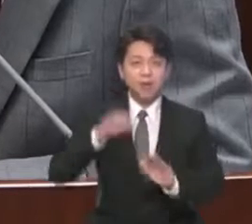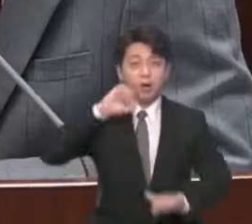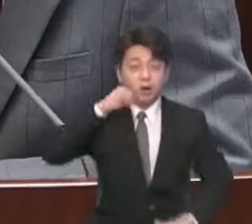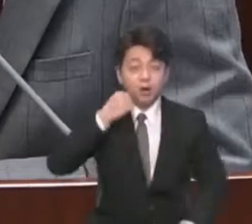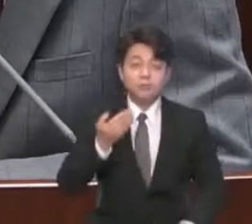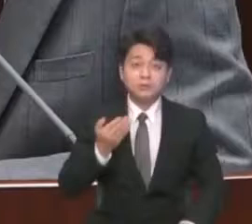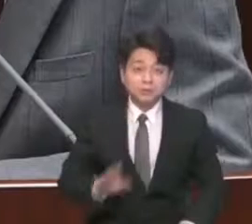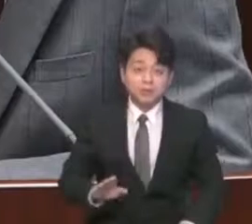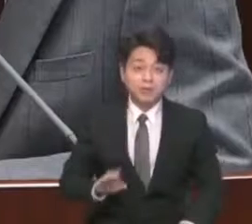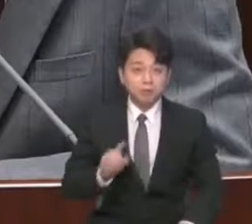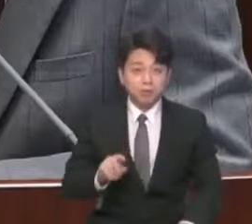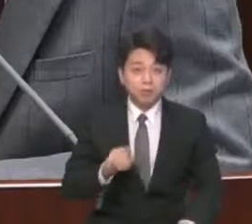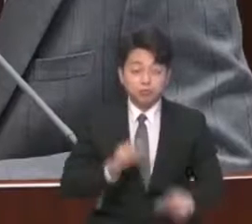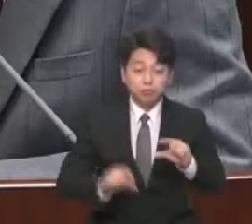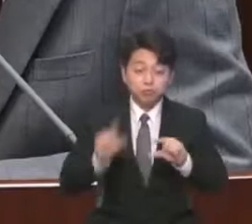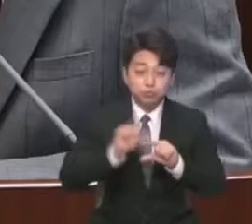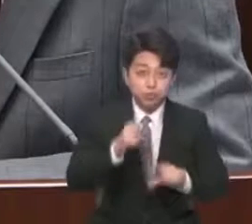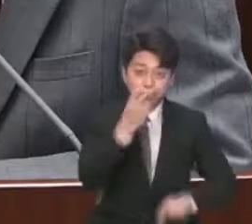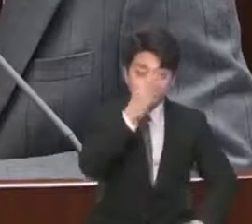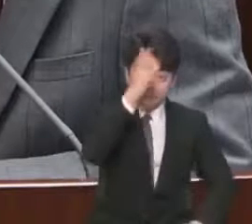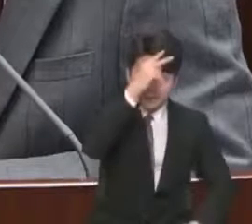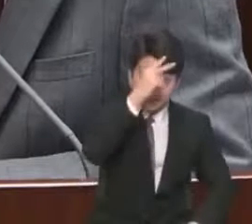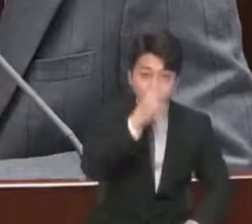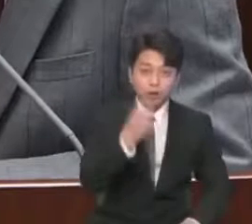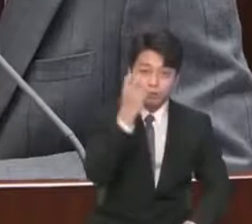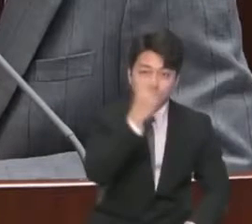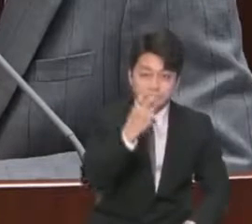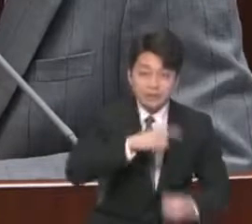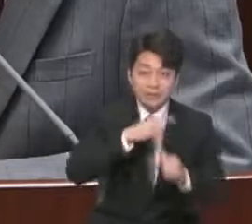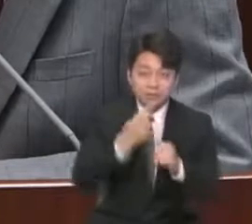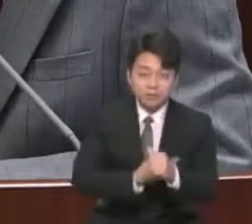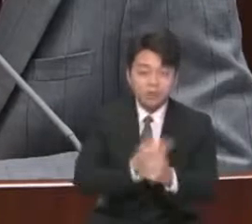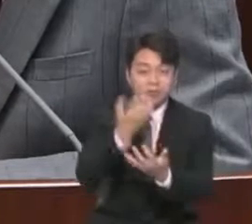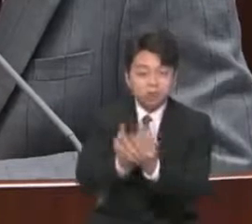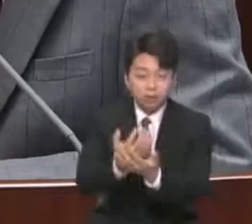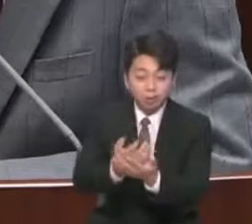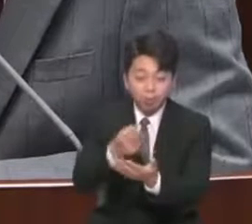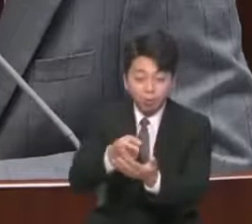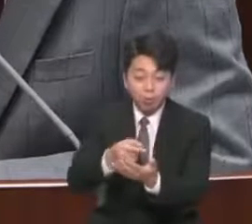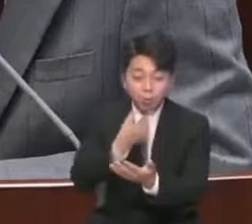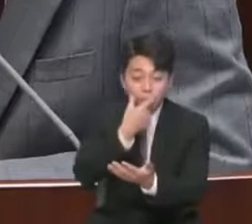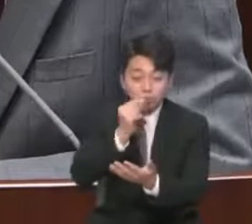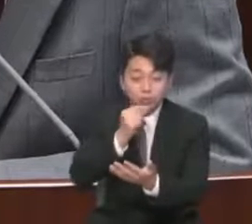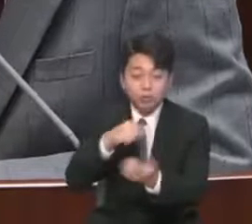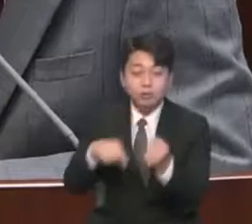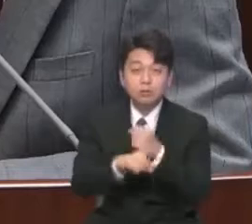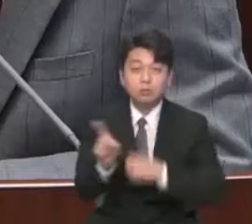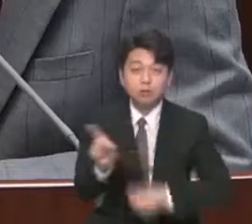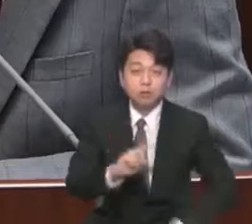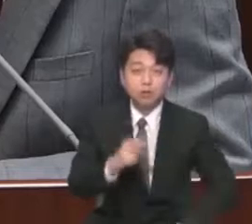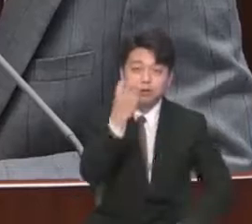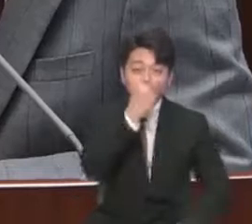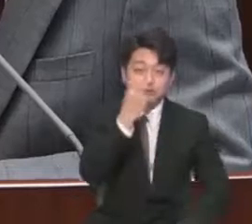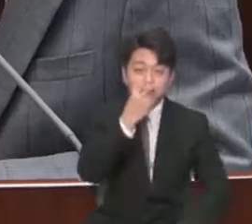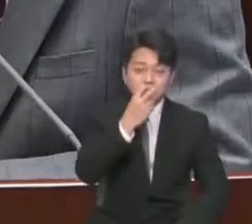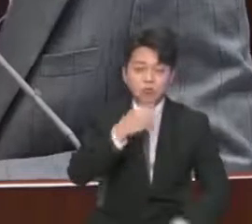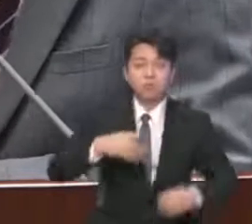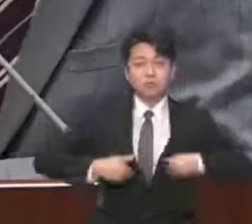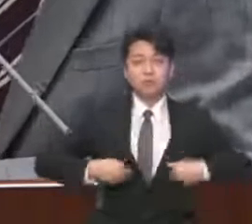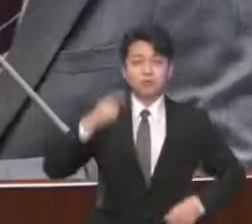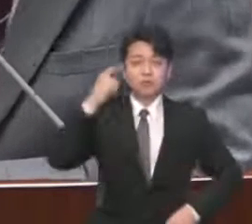검찰 수사에서 왜 자료가 안 남아있는지 이런 부분들을 확인할 수 있으면은 거기에서 수사를 해야 된다고